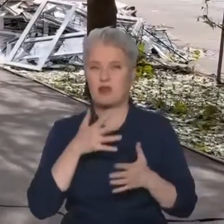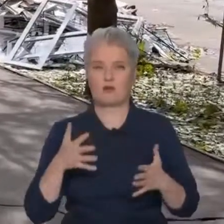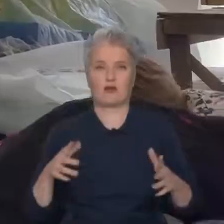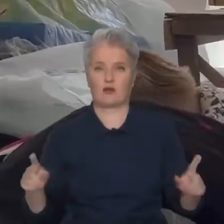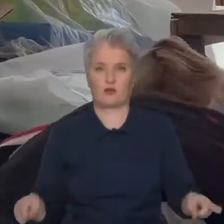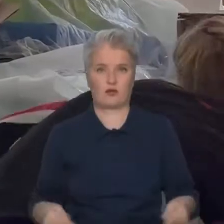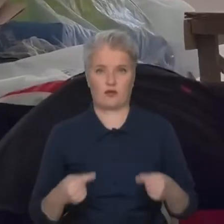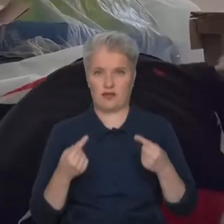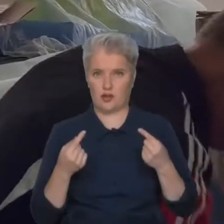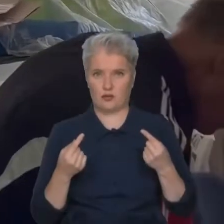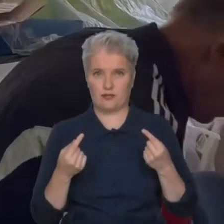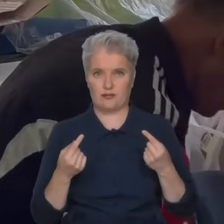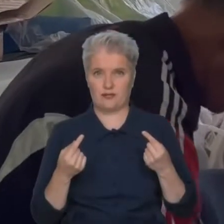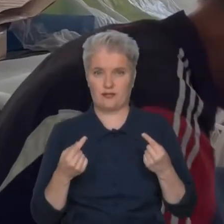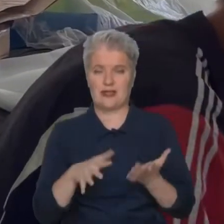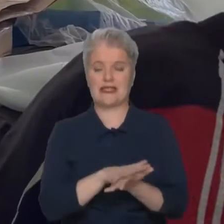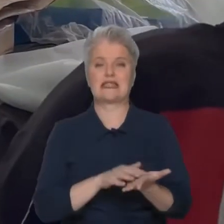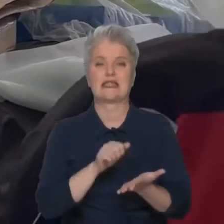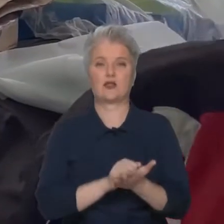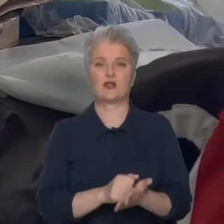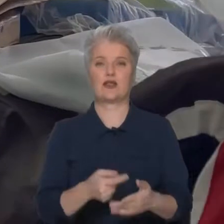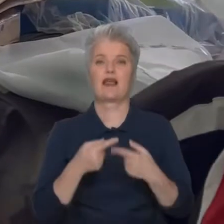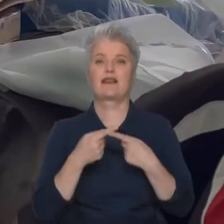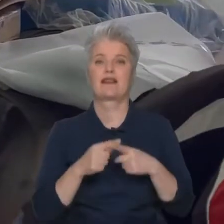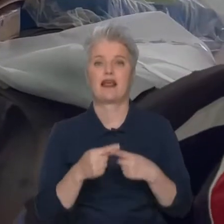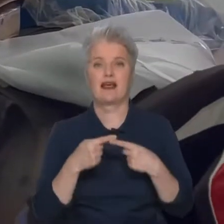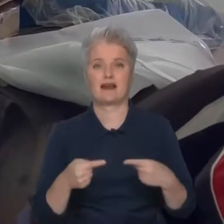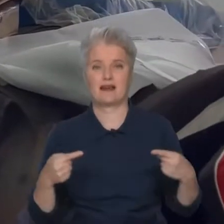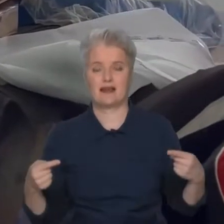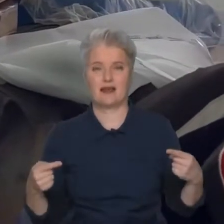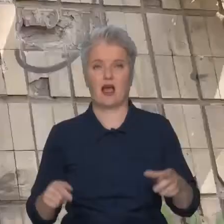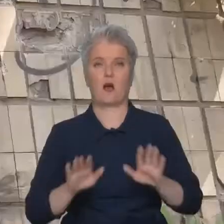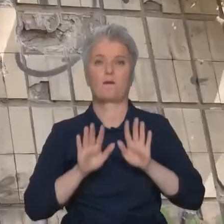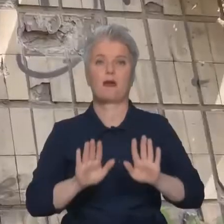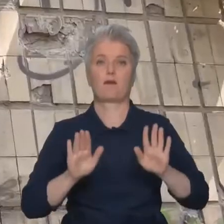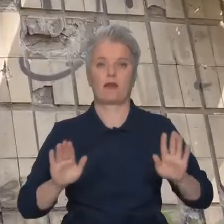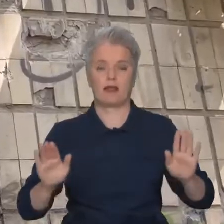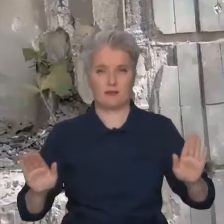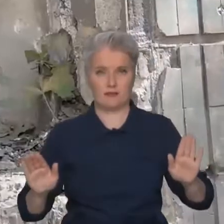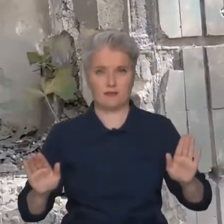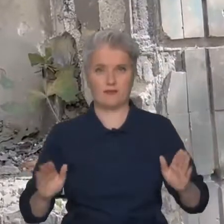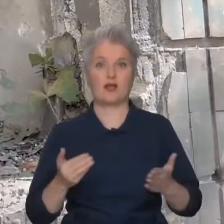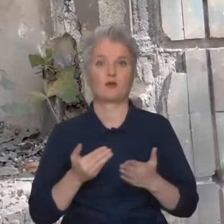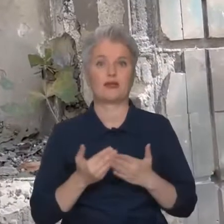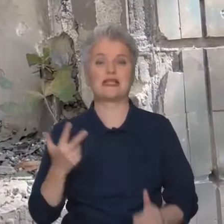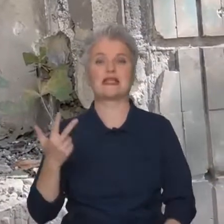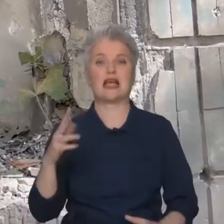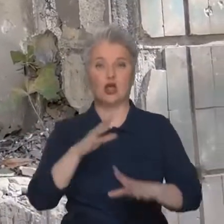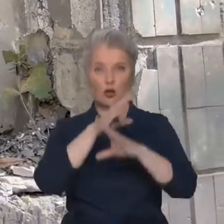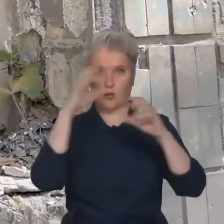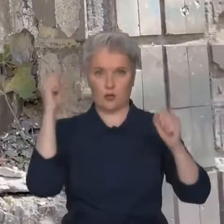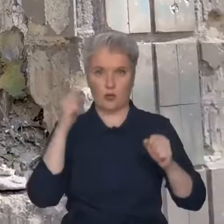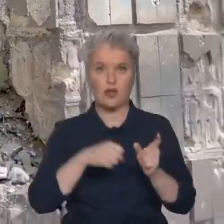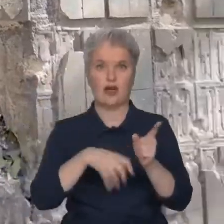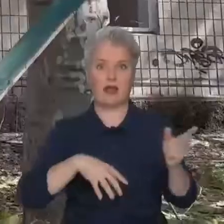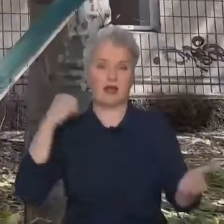підлягають поновленню. Знищена техніка, меблі. Близько 3:00 ракета влучила і у